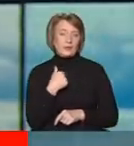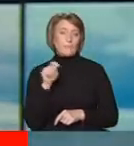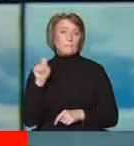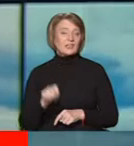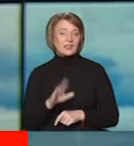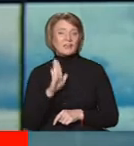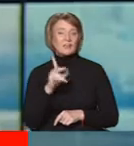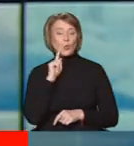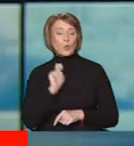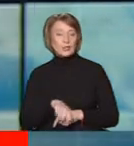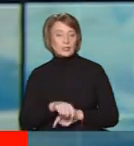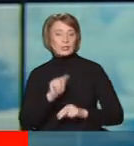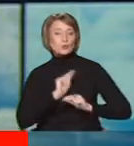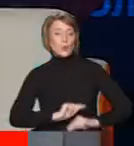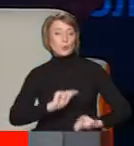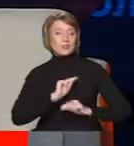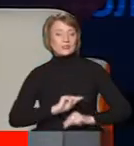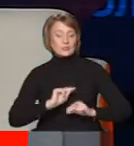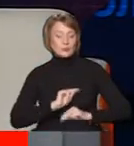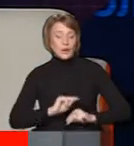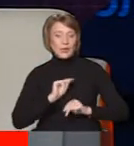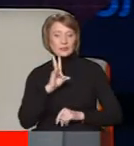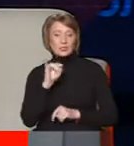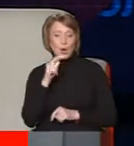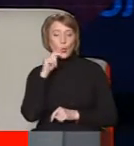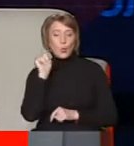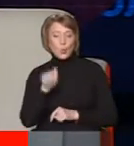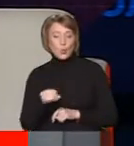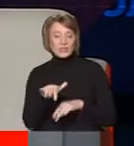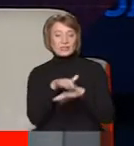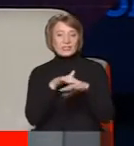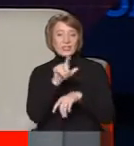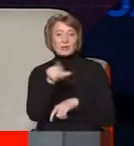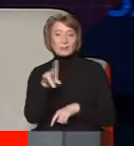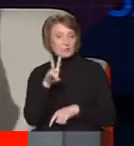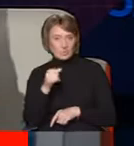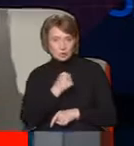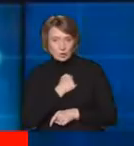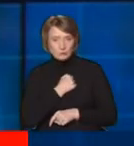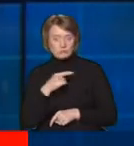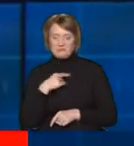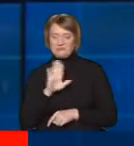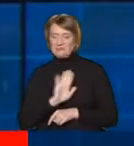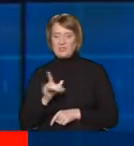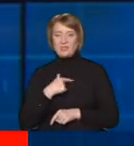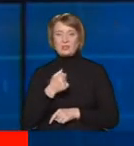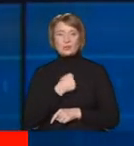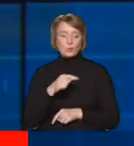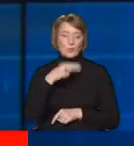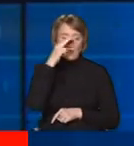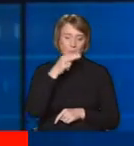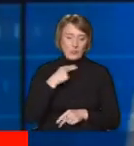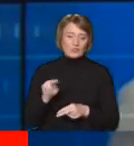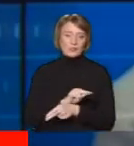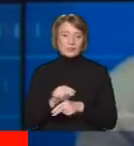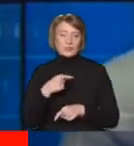для того, щоб працювати на український народ. Це була така моя мрія, так? А ви не жалкуєте? Ні, я це не жалкую. Тому що це так, як в мене батько виховав, це